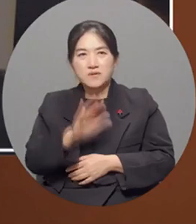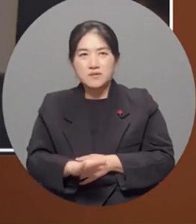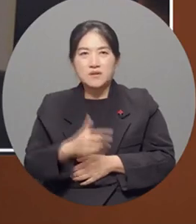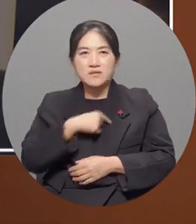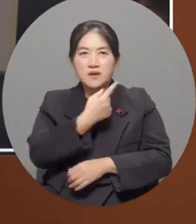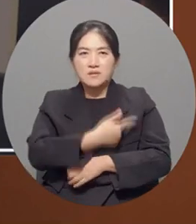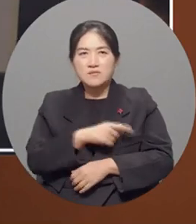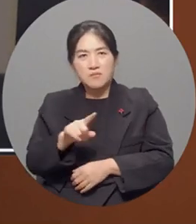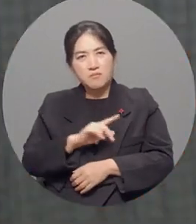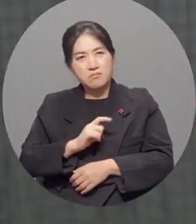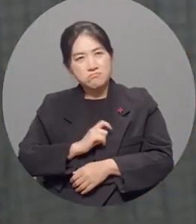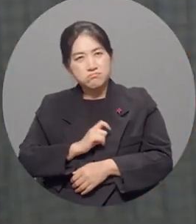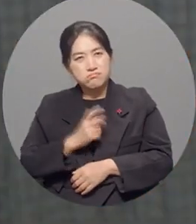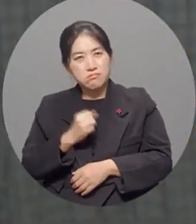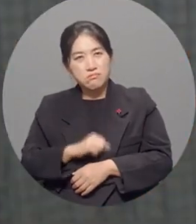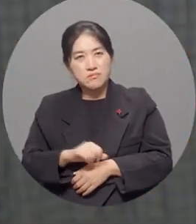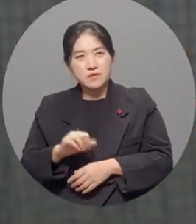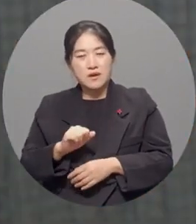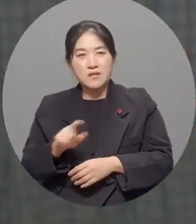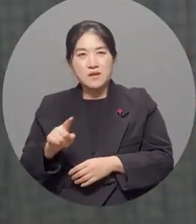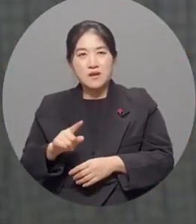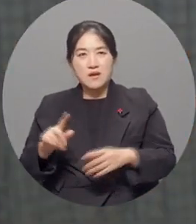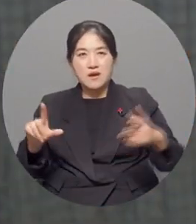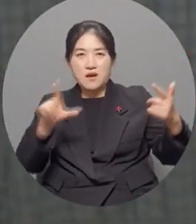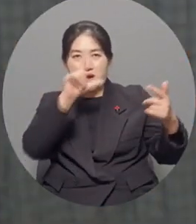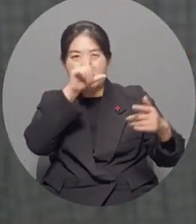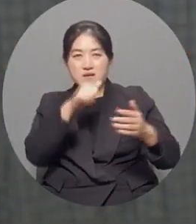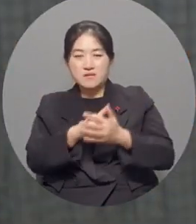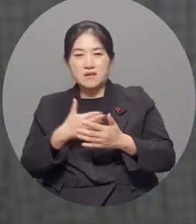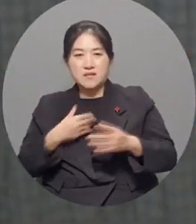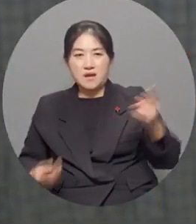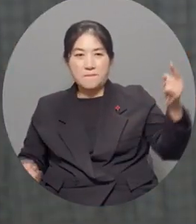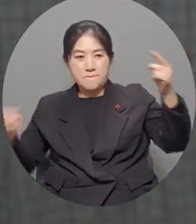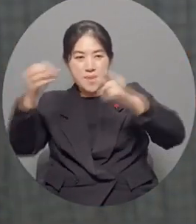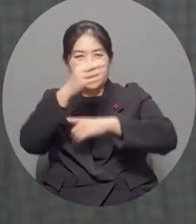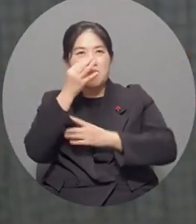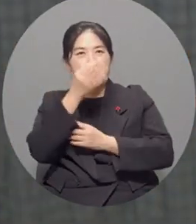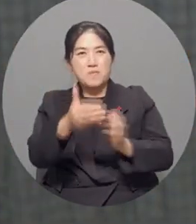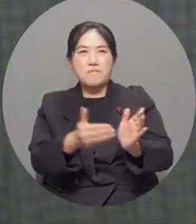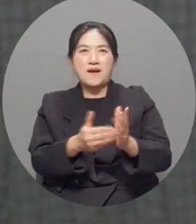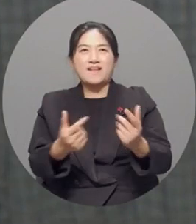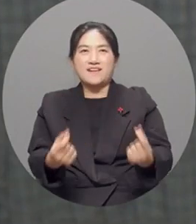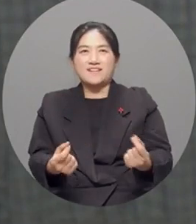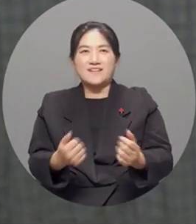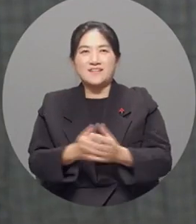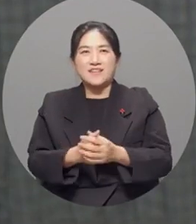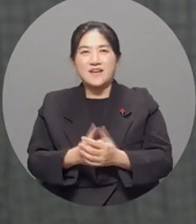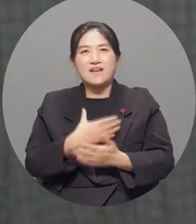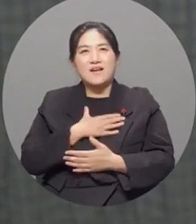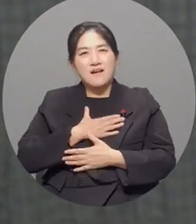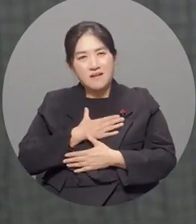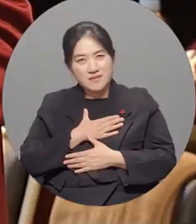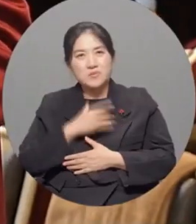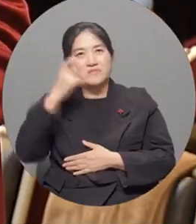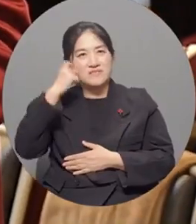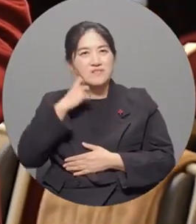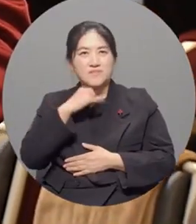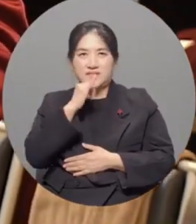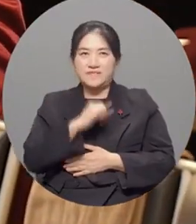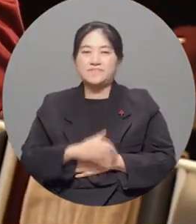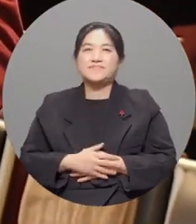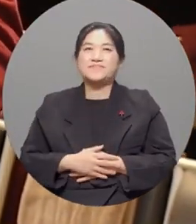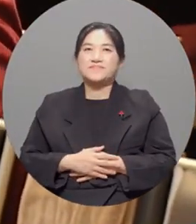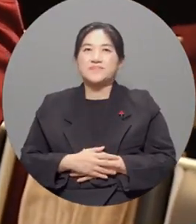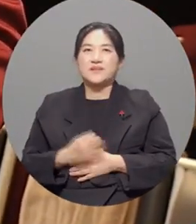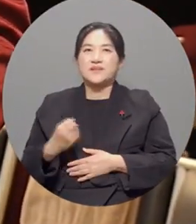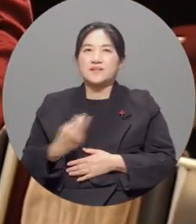많이 의심하고 있었는데 하나는 뭔가 LG에 보여주는 것 같아서 그래도 뭔가 안도라고 해야 되나?